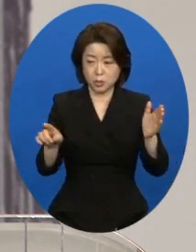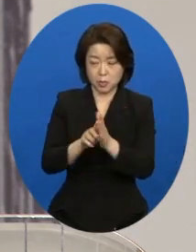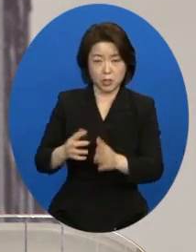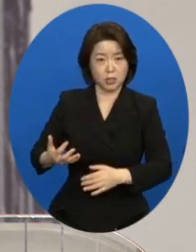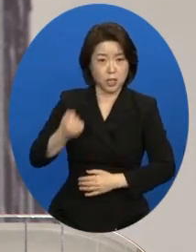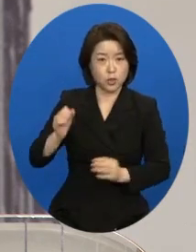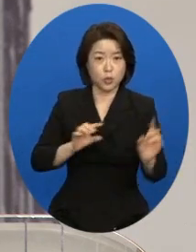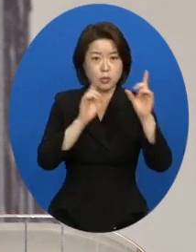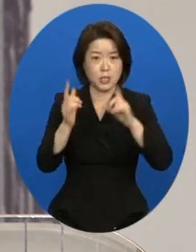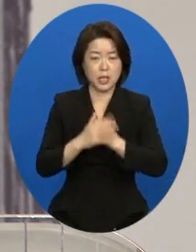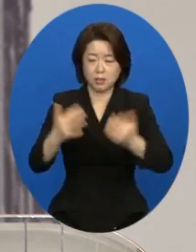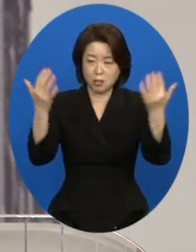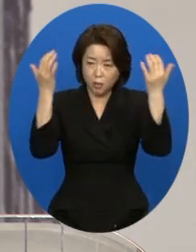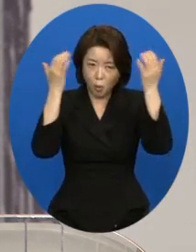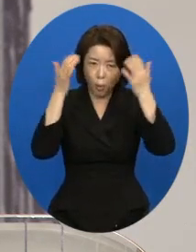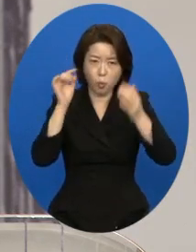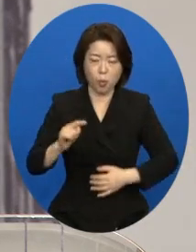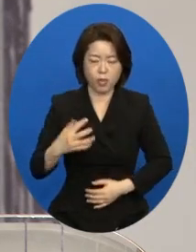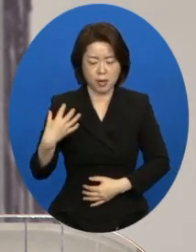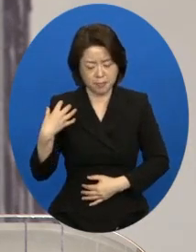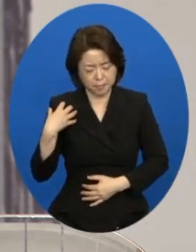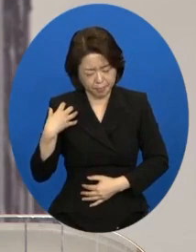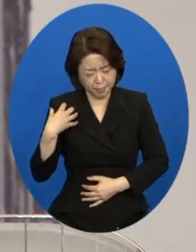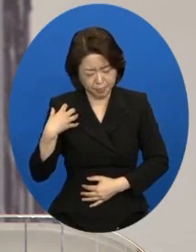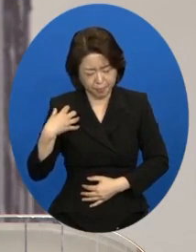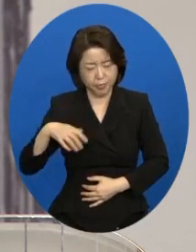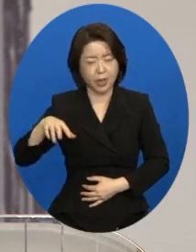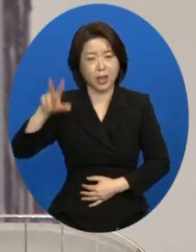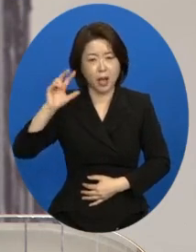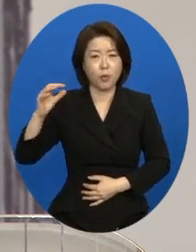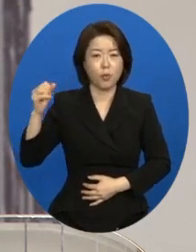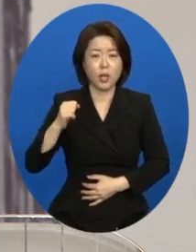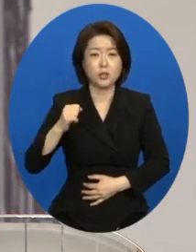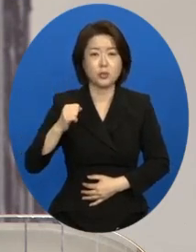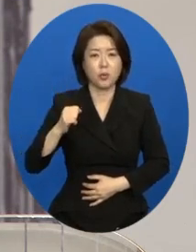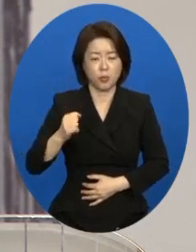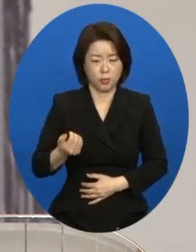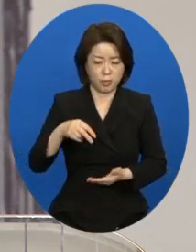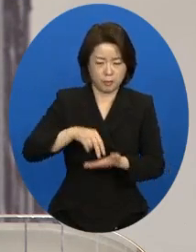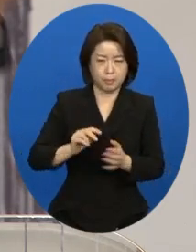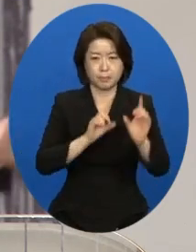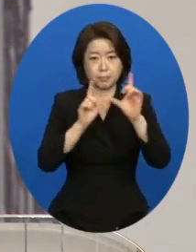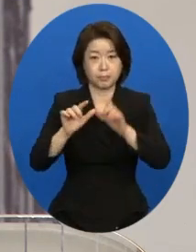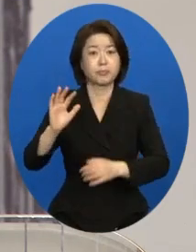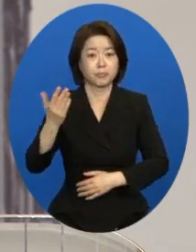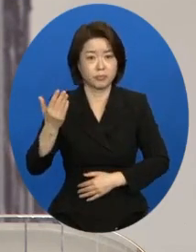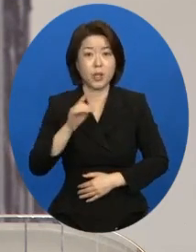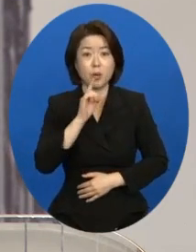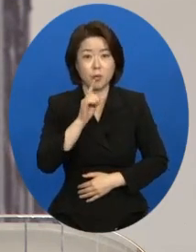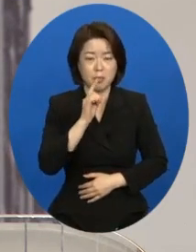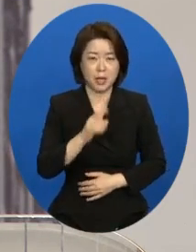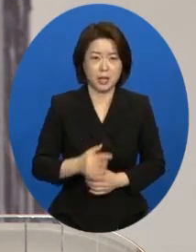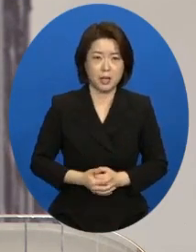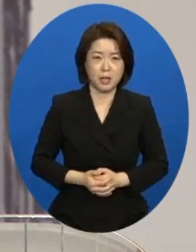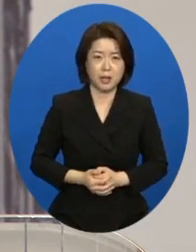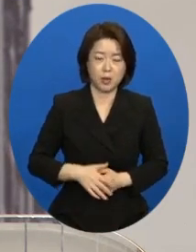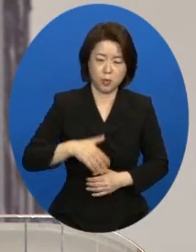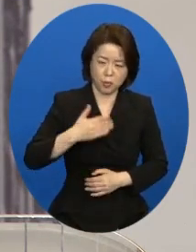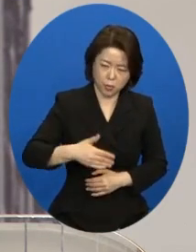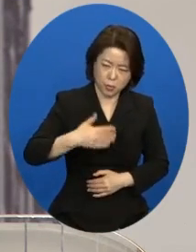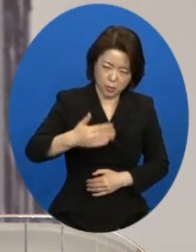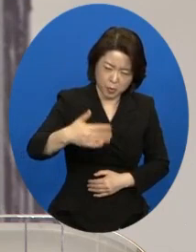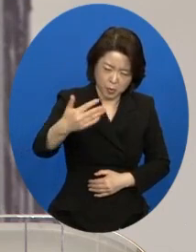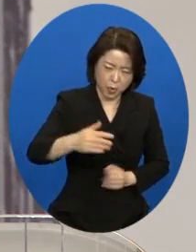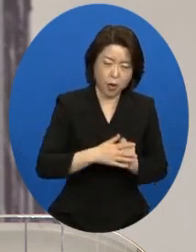것, 고난을 감수할 각오를 해야 된다고 말하는 거예요. 그래서 우리가 가면 갈수록